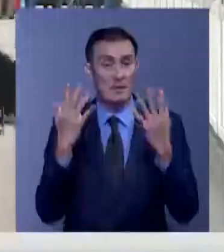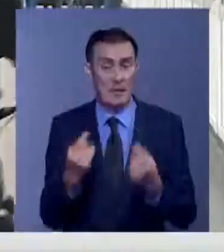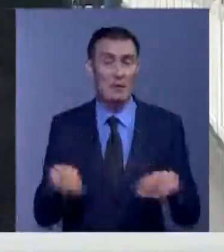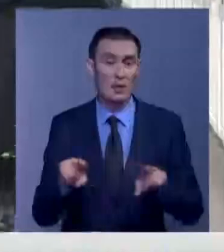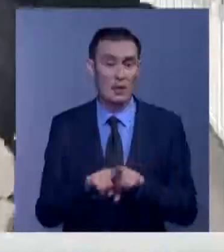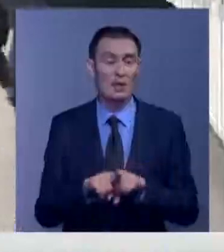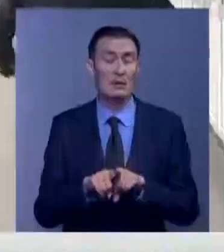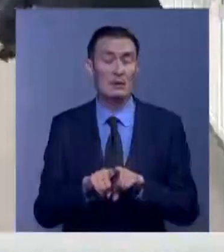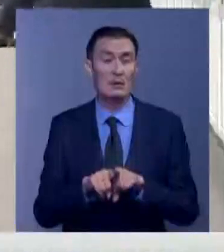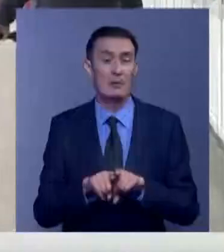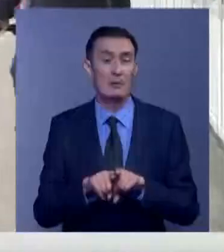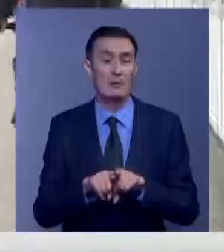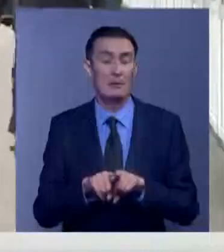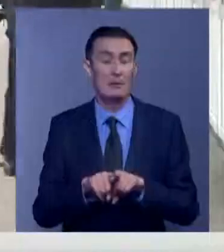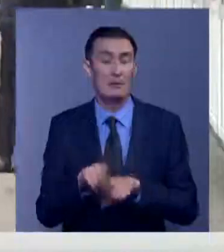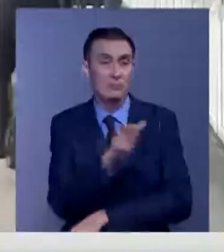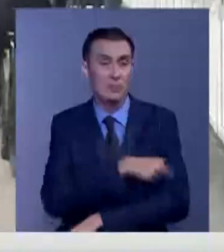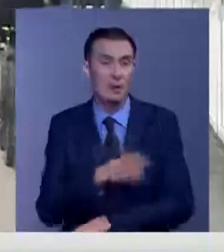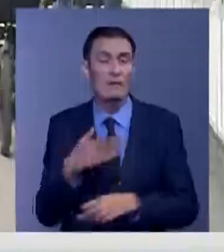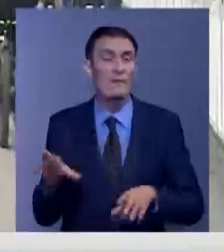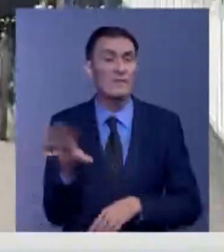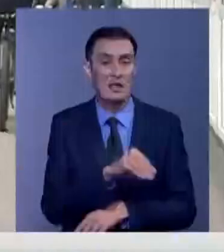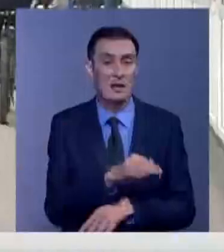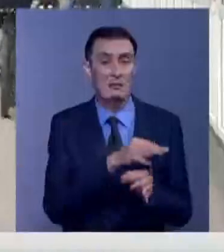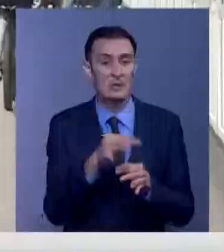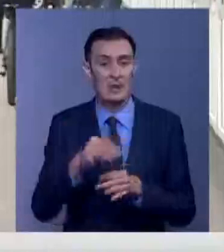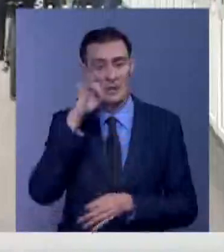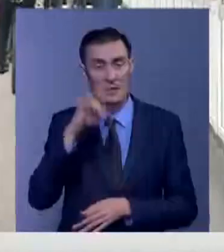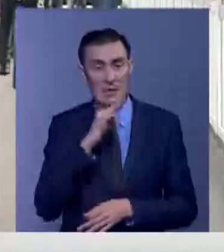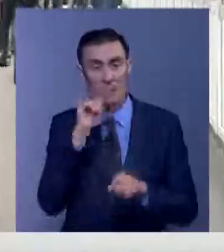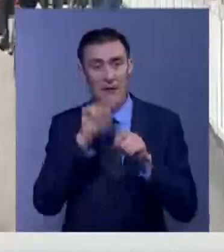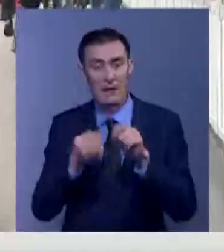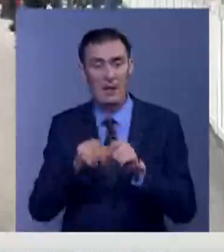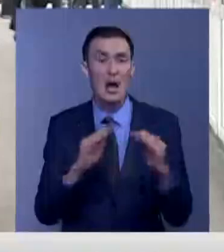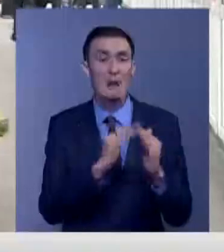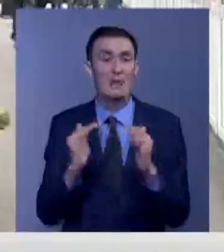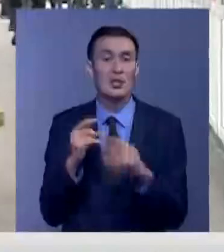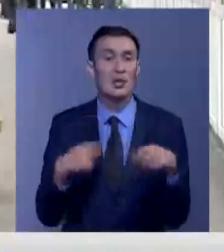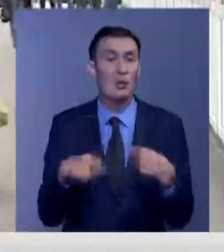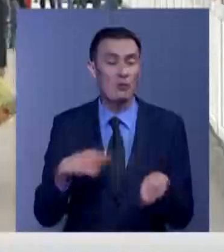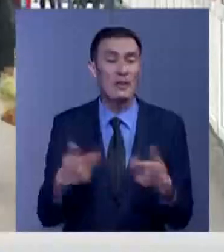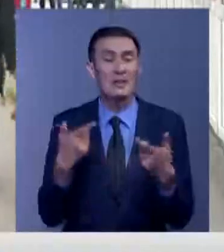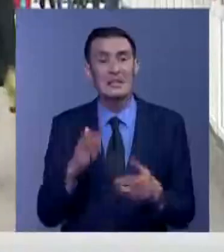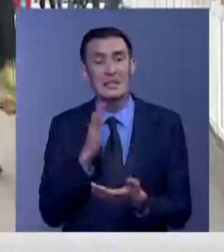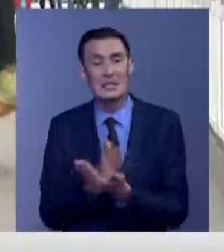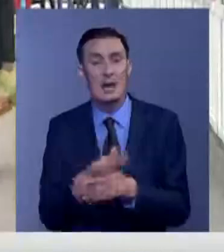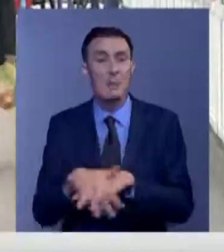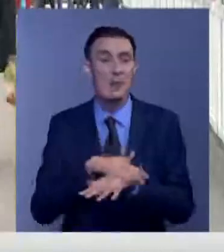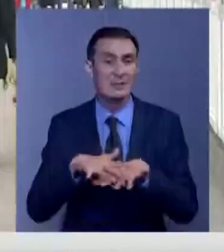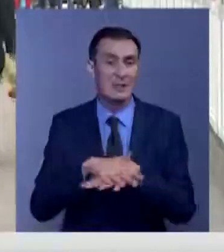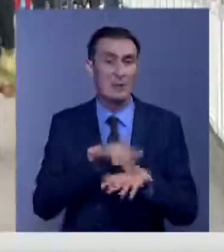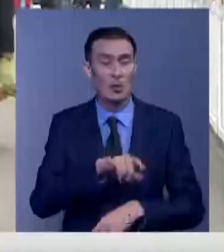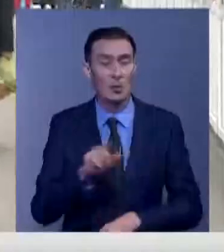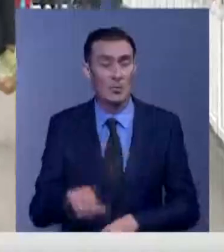вот мониторинги, они проходят во всех регионах Казахстана, проверяют объекты торговли, где есть массовое скопление